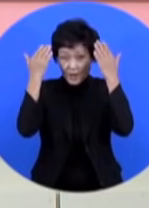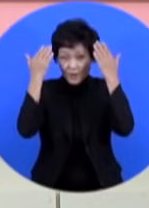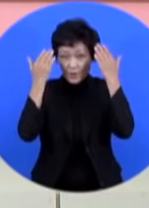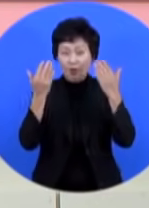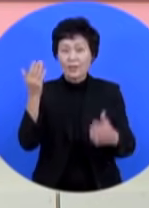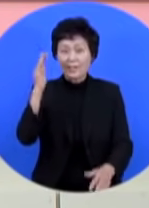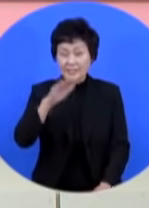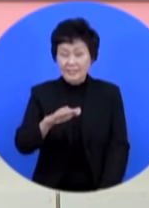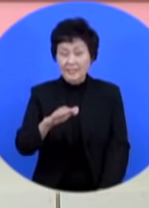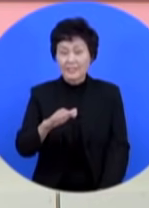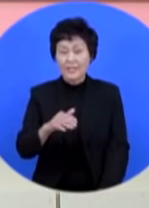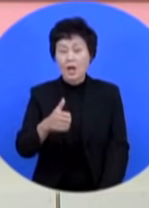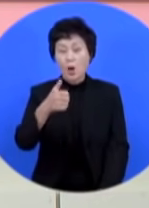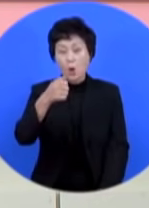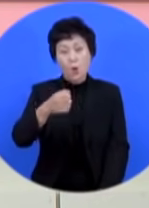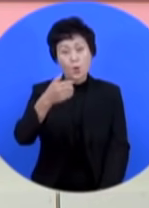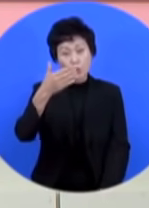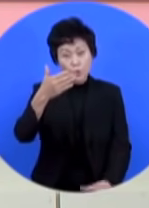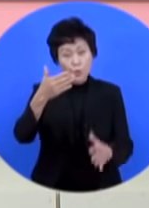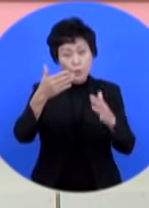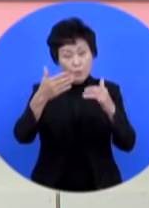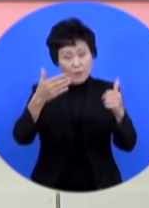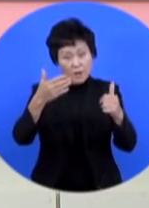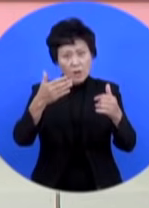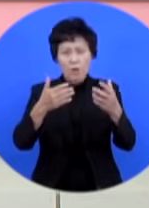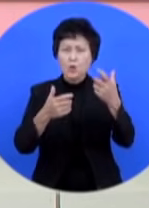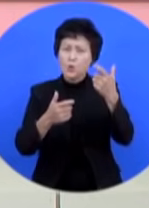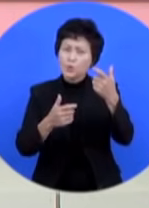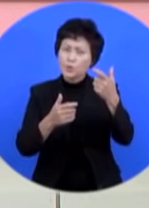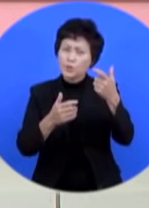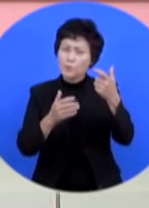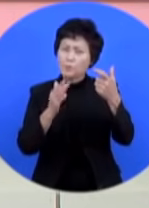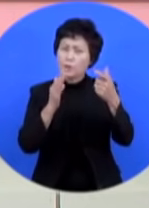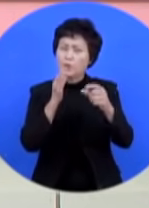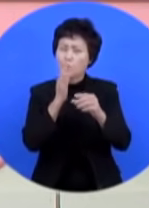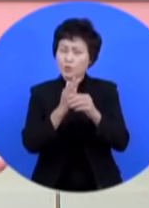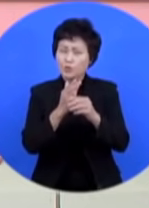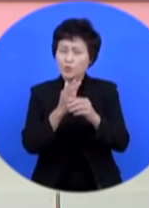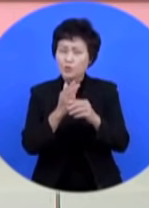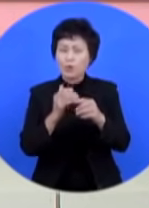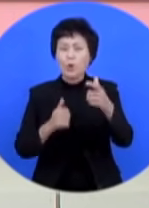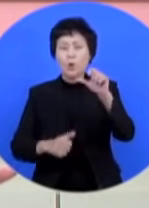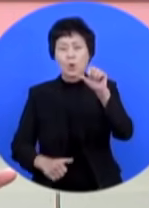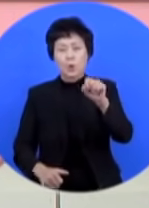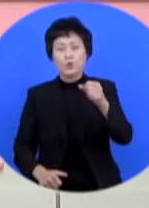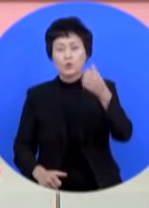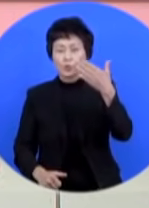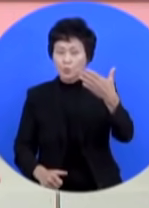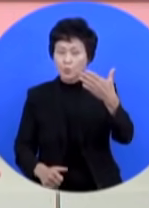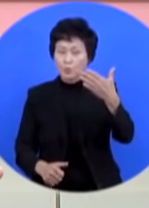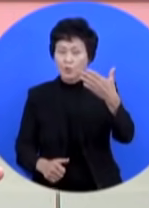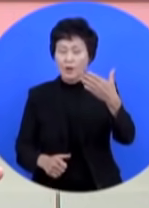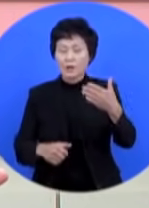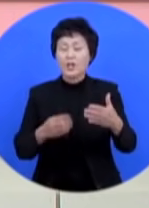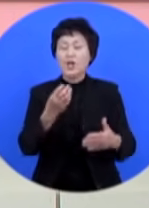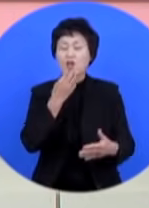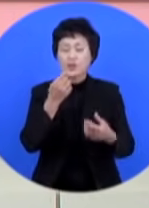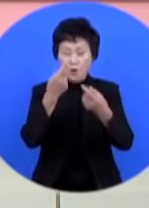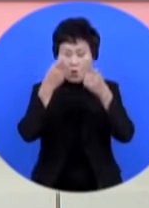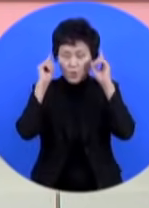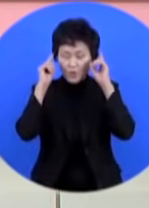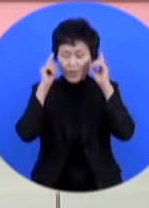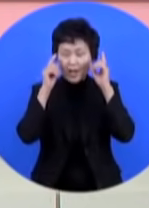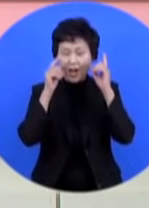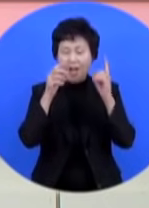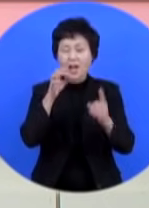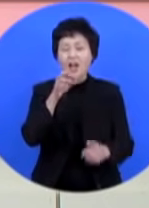59명이 서울대, 연대, 고대였습니다. 네. 아니 설문지에 아예 서울대, 연대, 고대 선택지가 세